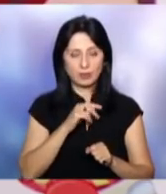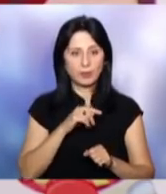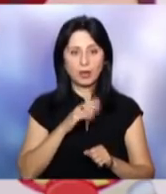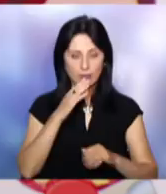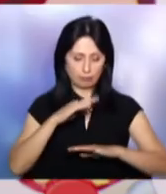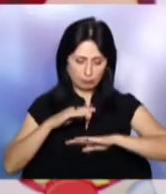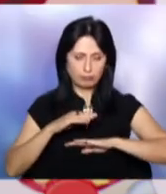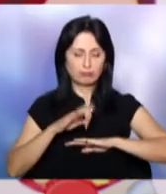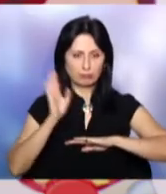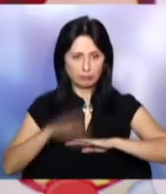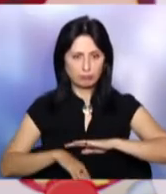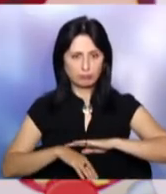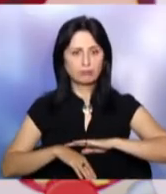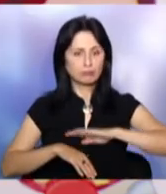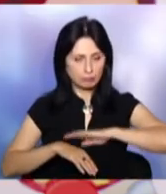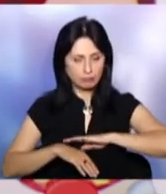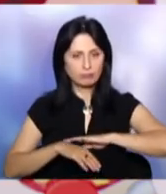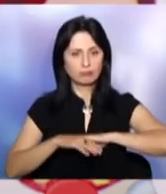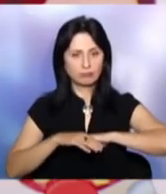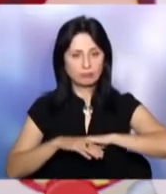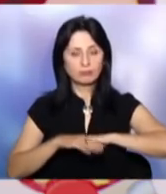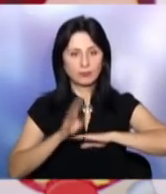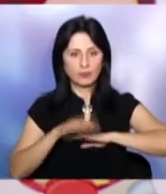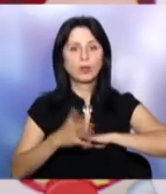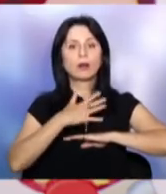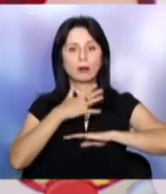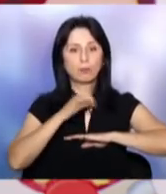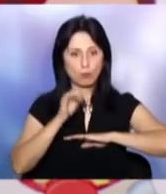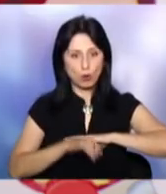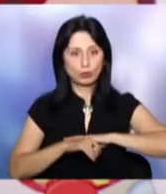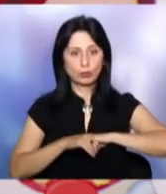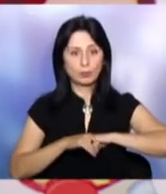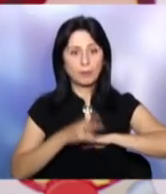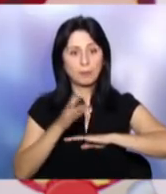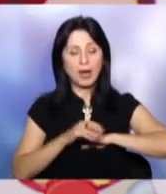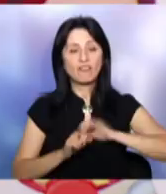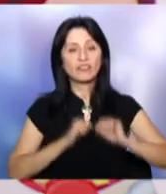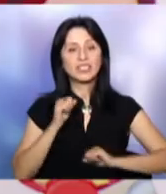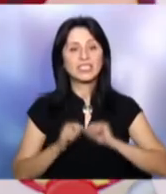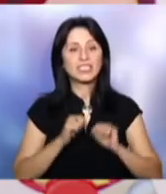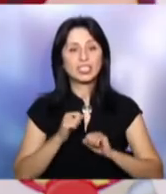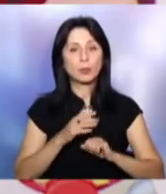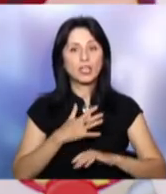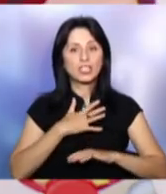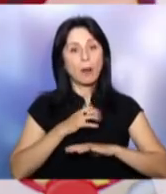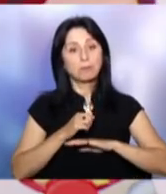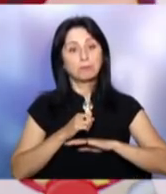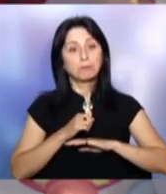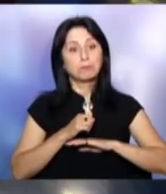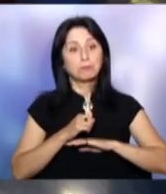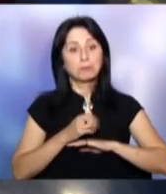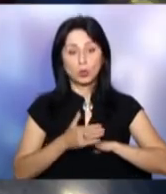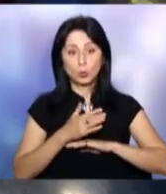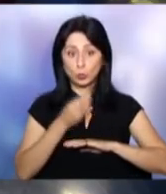ვართ, ფსკერზე ვდგავართ, გუმკერდის ნაწილი არის გარეთ, ანუ სუნთქვა შედარებით მარტივია, მაგრამ ვცდილობთ, რომ სუნთქვა შევიკავოთ. თუ